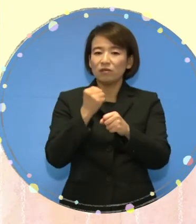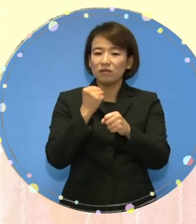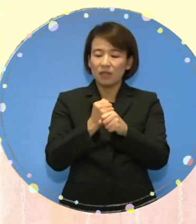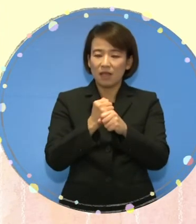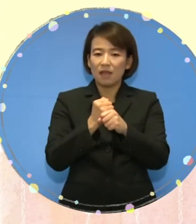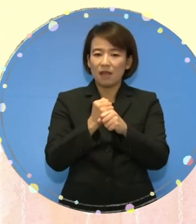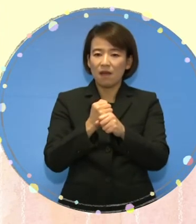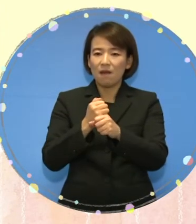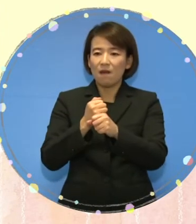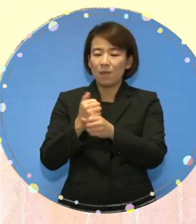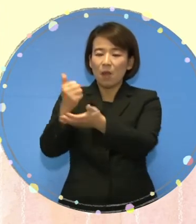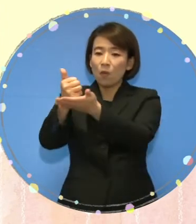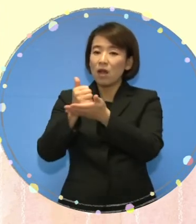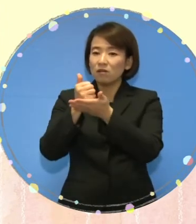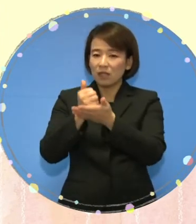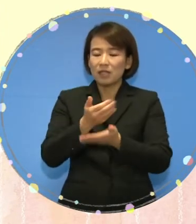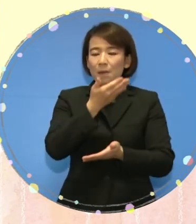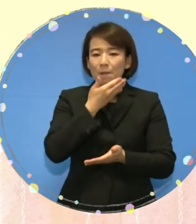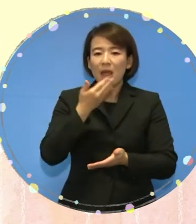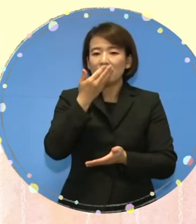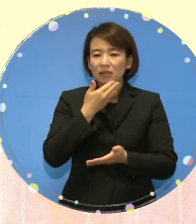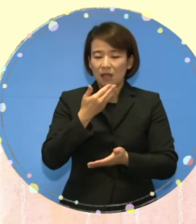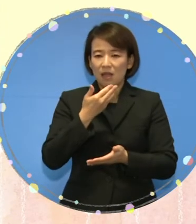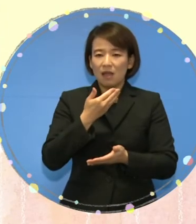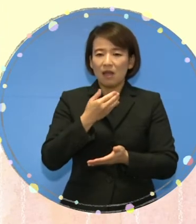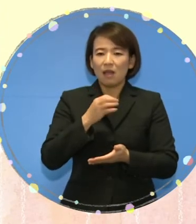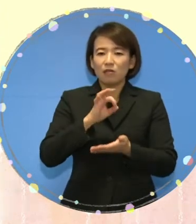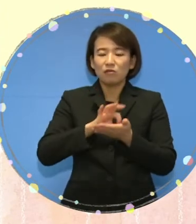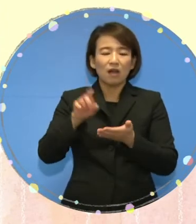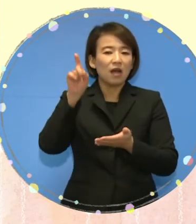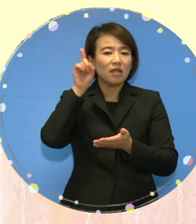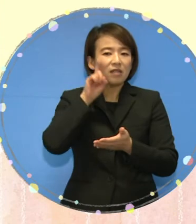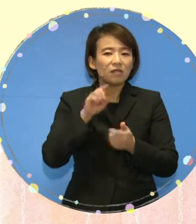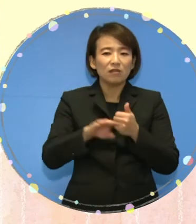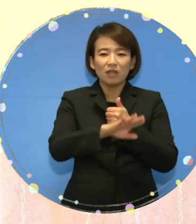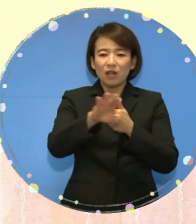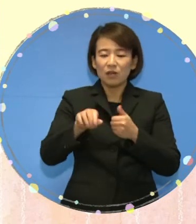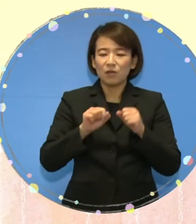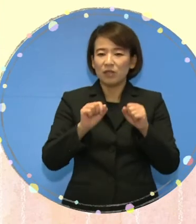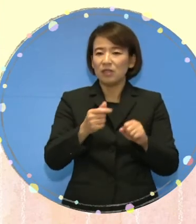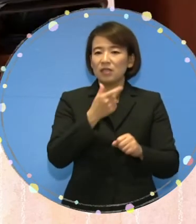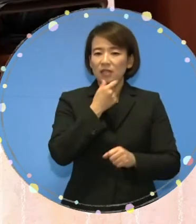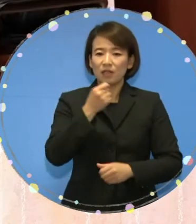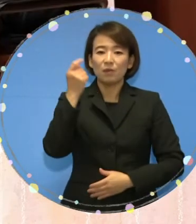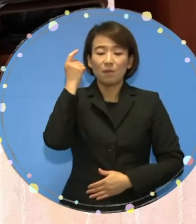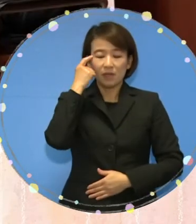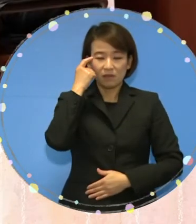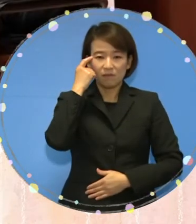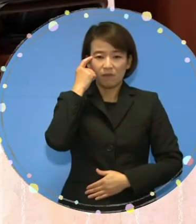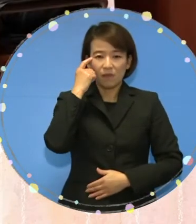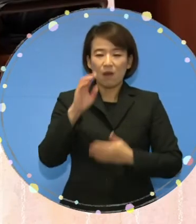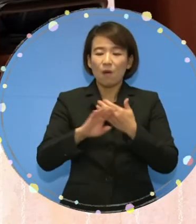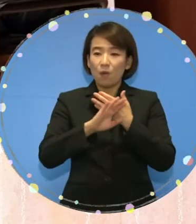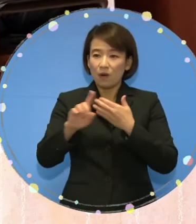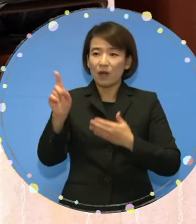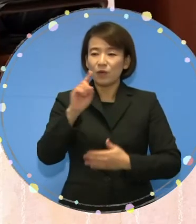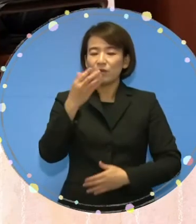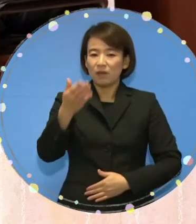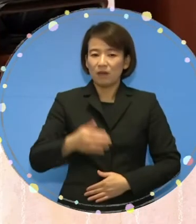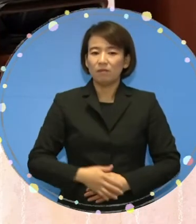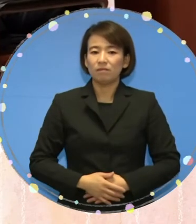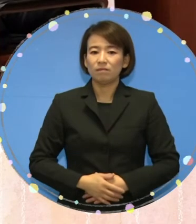客にとってより便利で親しみやすい空間になればと思っております他にどのような授業があります